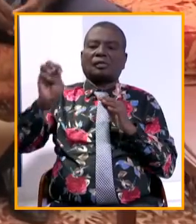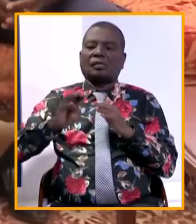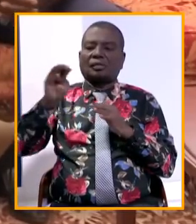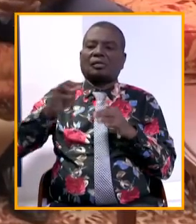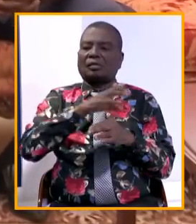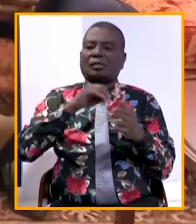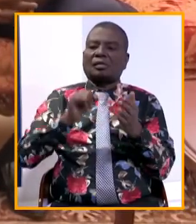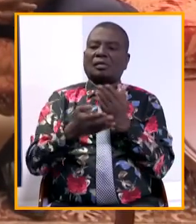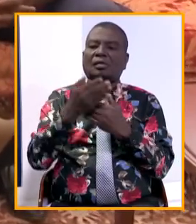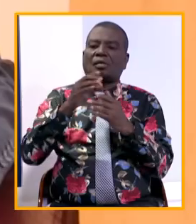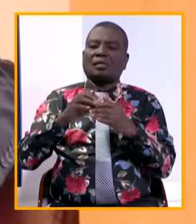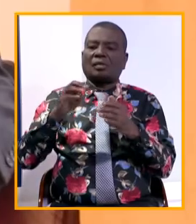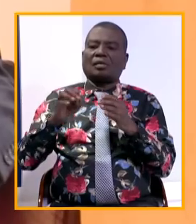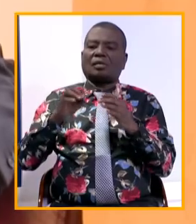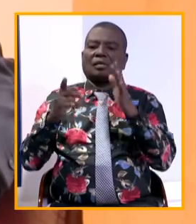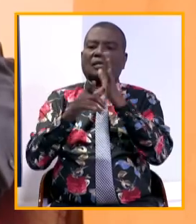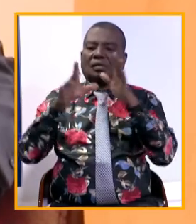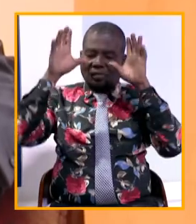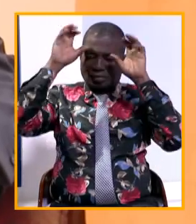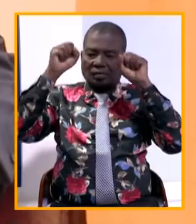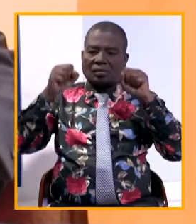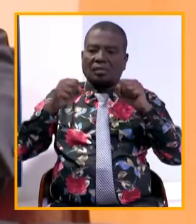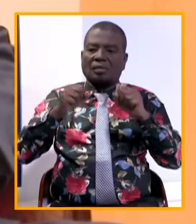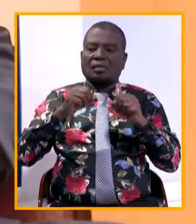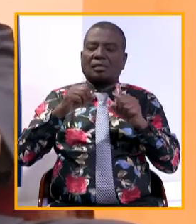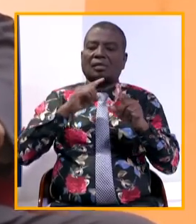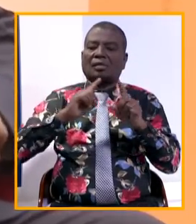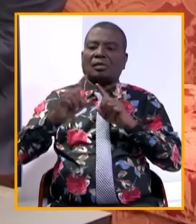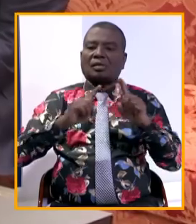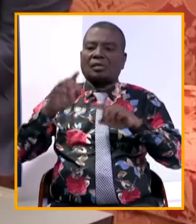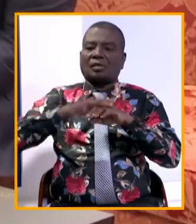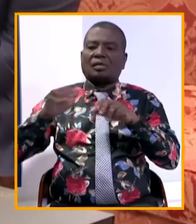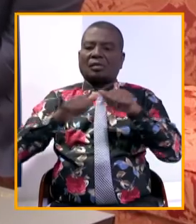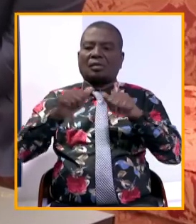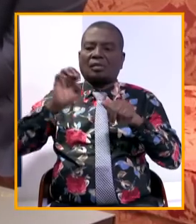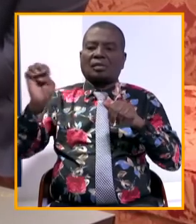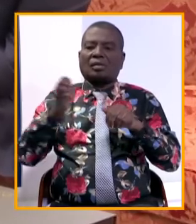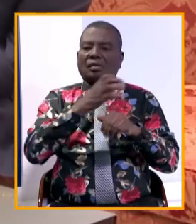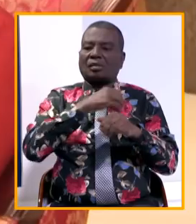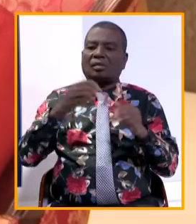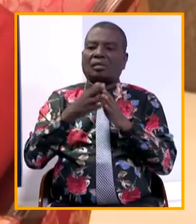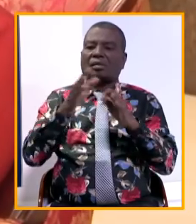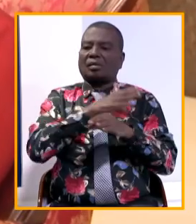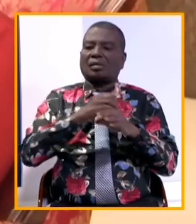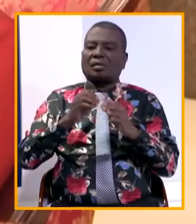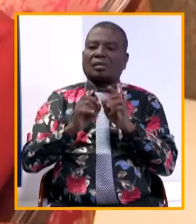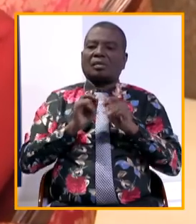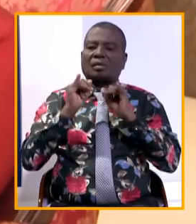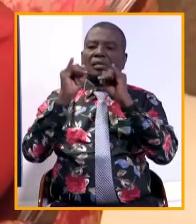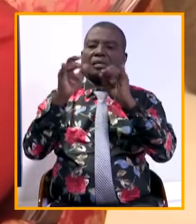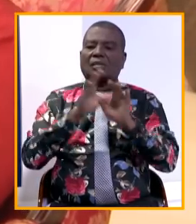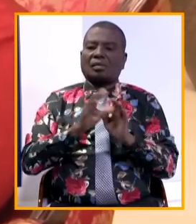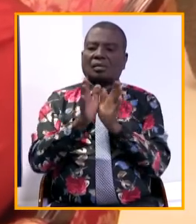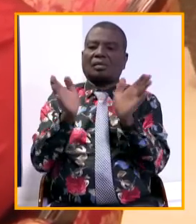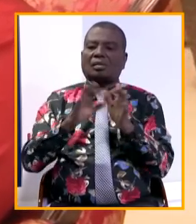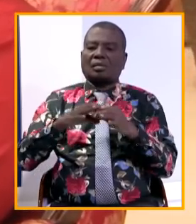République, Timoko Meliet-Kone. Les échanges ont porté sur les activités du Forum des inspections générales d'État